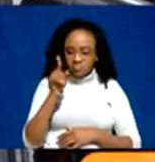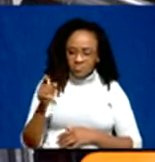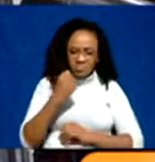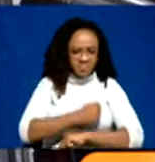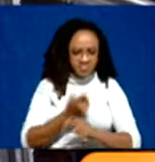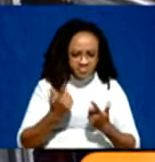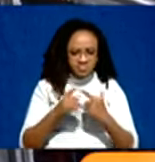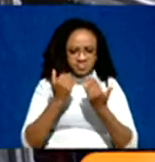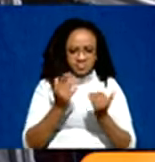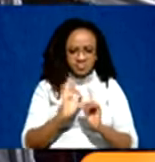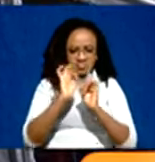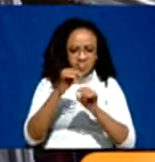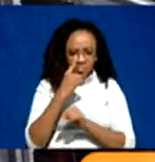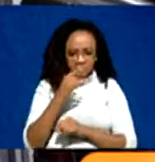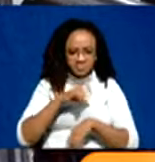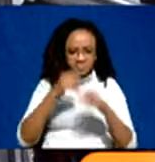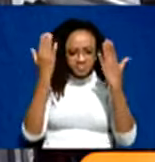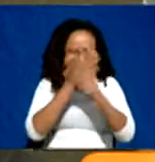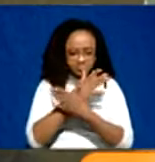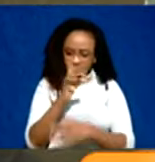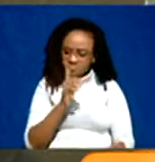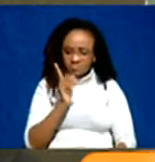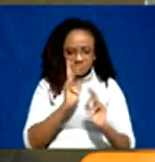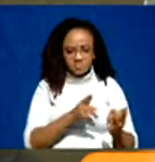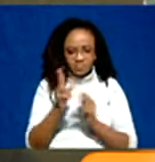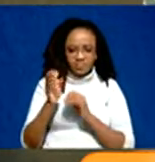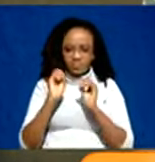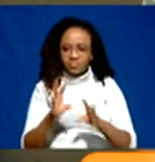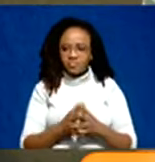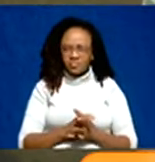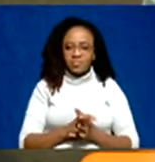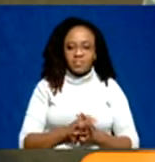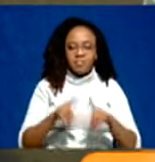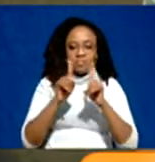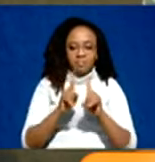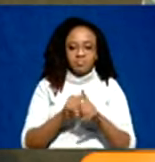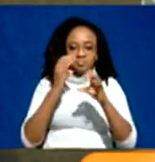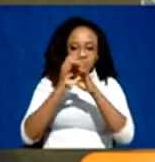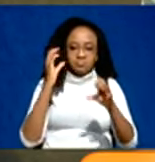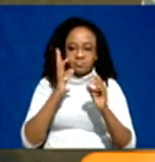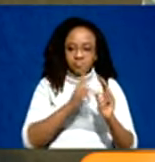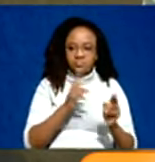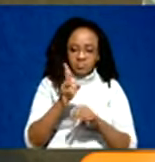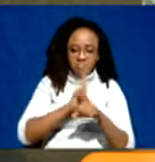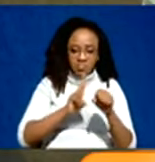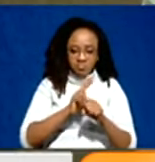hiyo kuwaachilia wanafunzi wakati wa usiku. Kulingana na hizi coach, kwa sababu hiyo ndio basi huwa wanatumia ku commute,